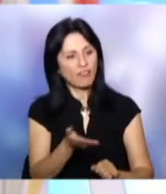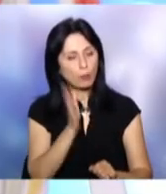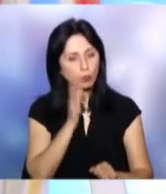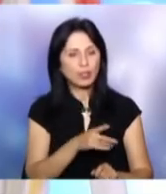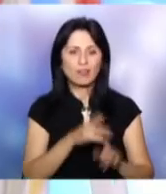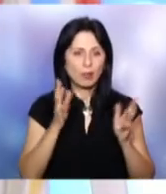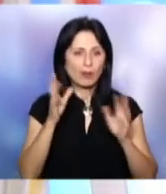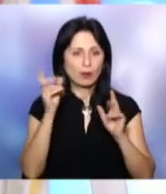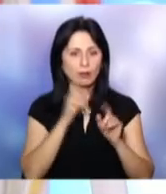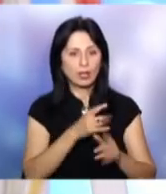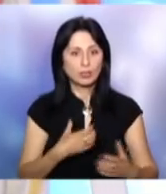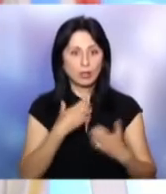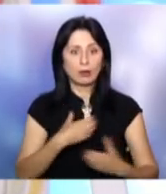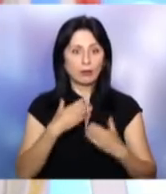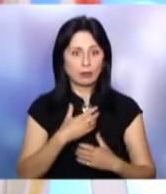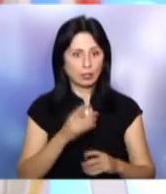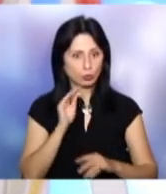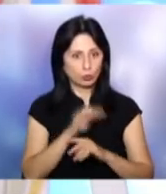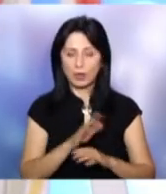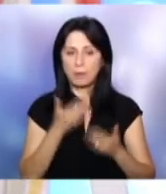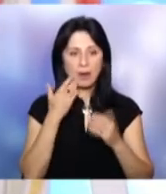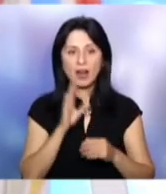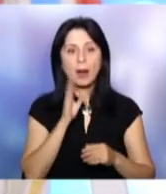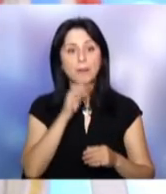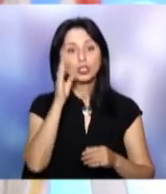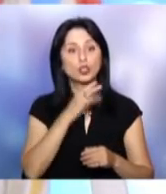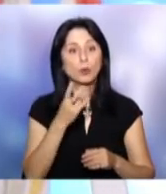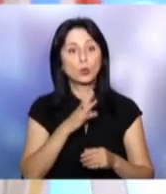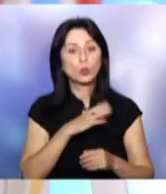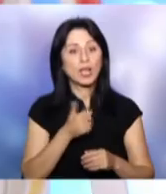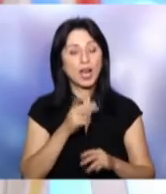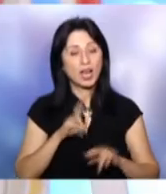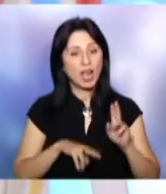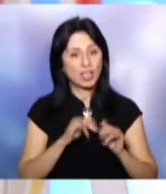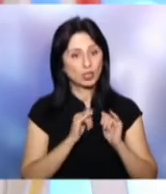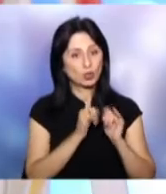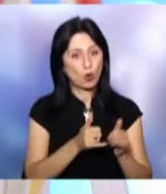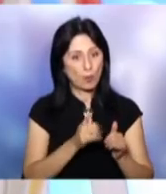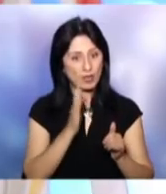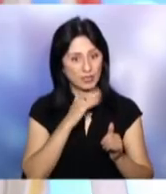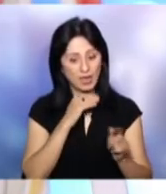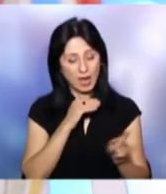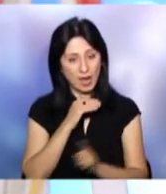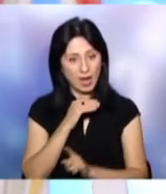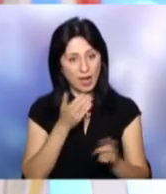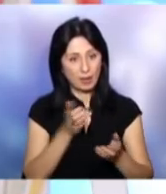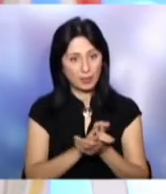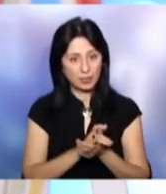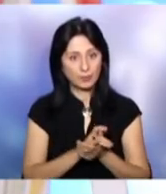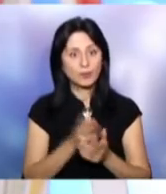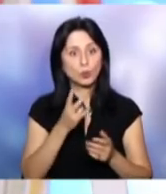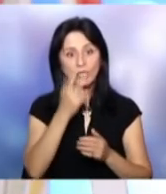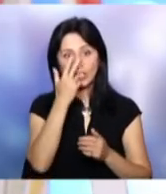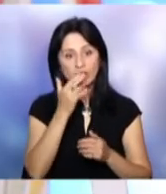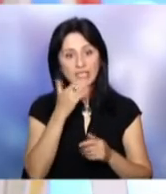აქ და გავალ და ასე შემდეგ. აქედან გამომდინარე ყველაზე მარტივია, რომ მშობელი იყოს კარგად განწყობილი წყლის მიმართ და დასაწყისში უბრალოდ